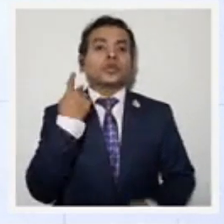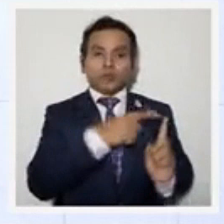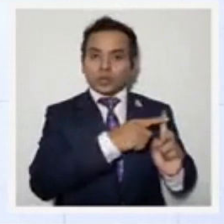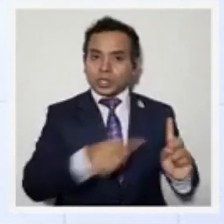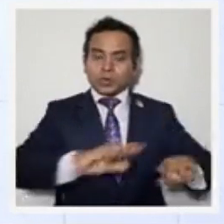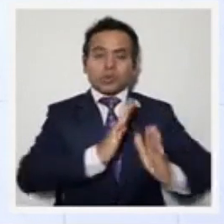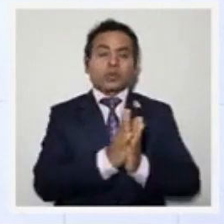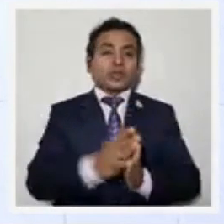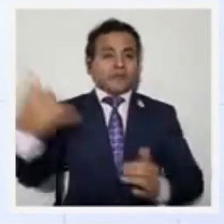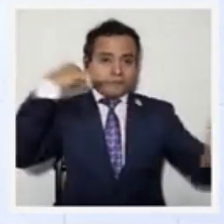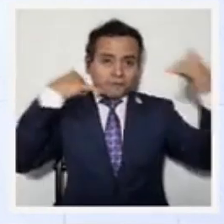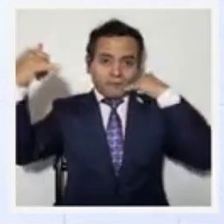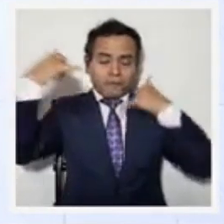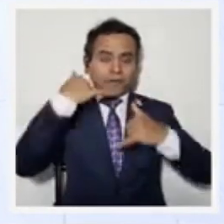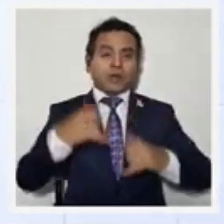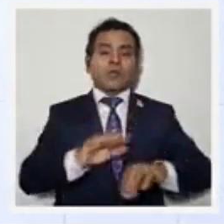4,13,976।